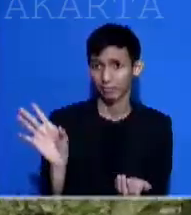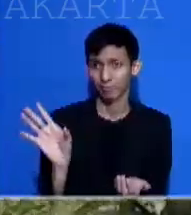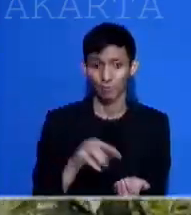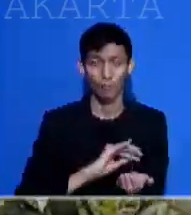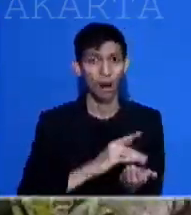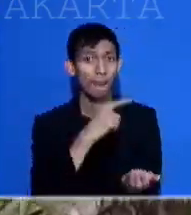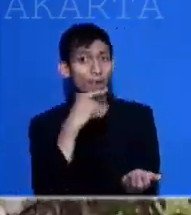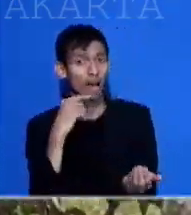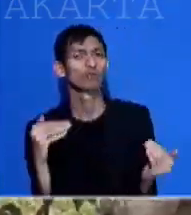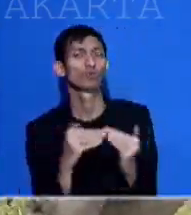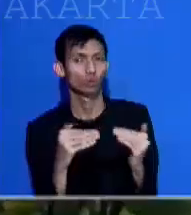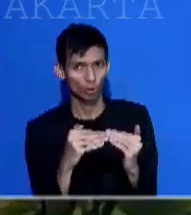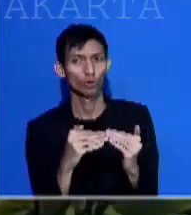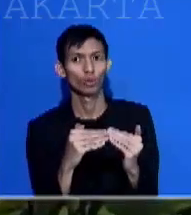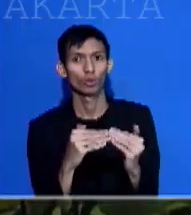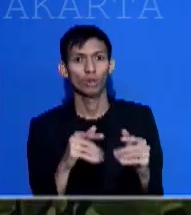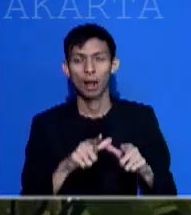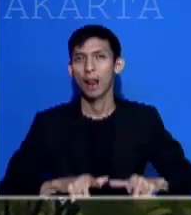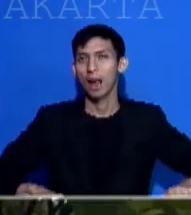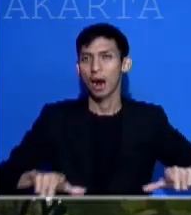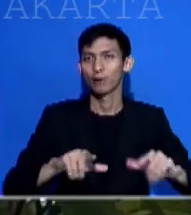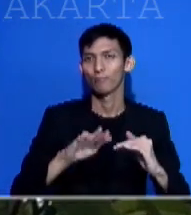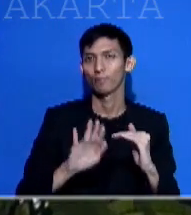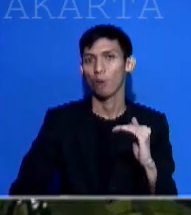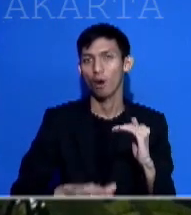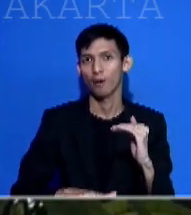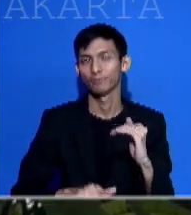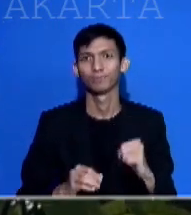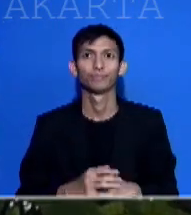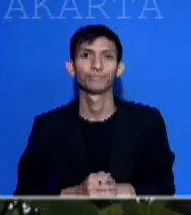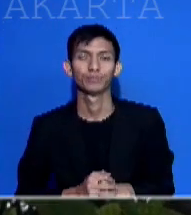dipun tanem ing dataran andhap. Widiantolan Harif Yuda Asung Palapuran.